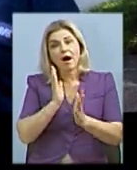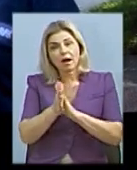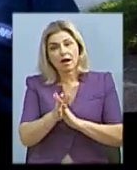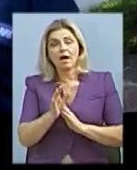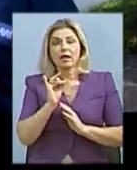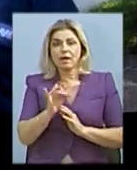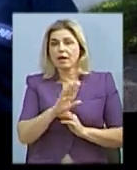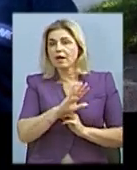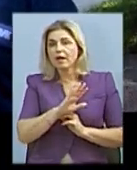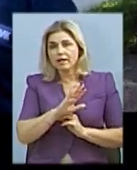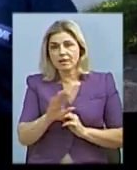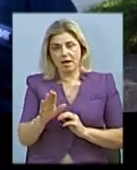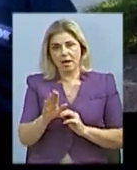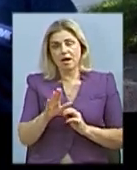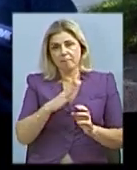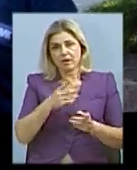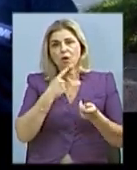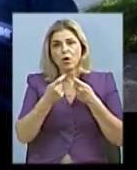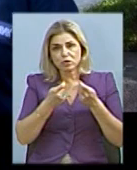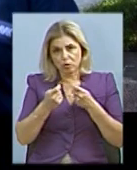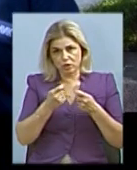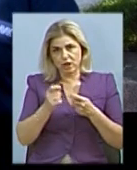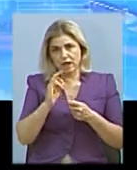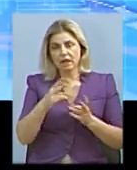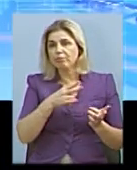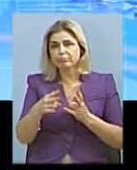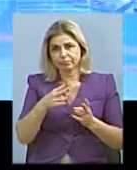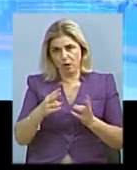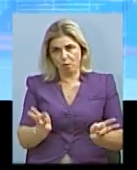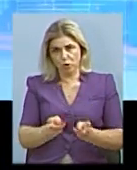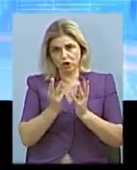не провокувати виникнення пожеж в екосистемах.